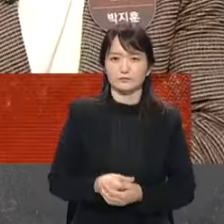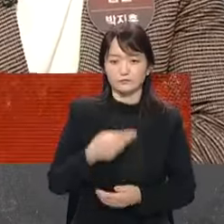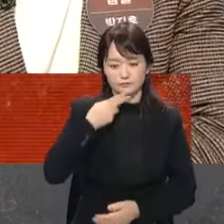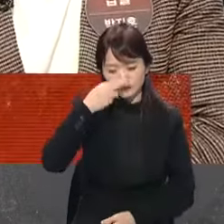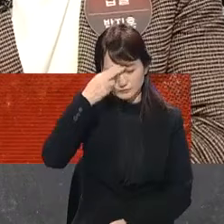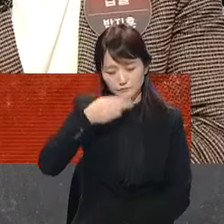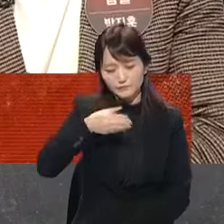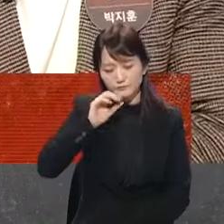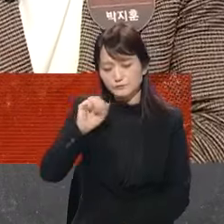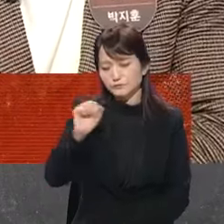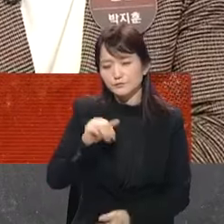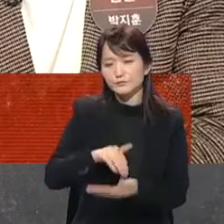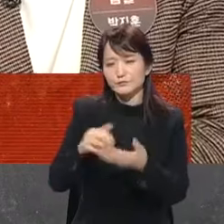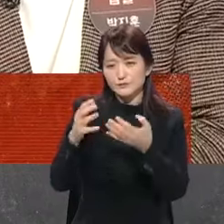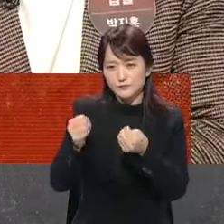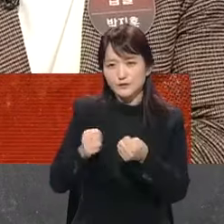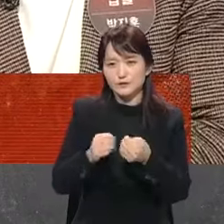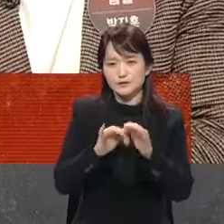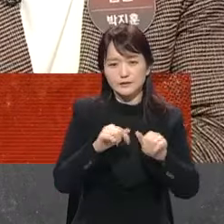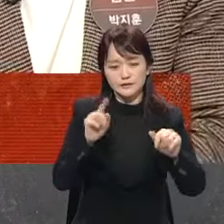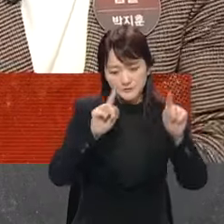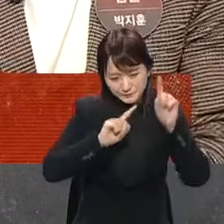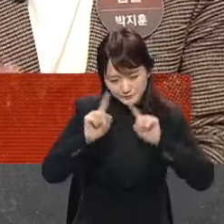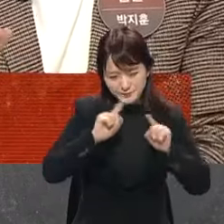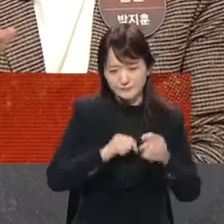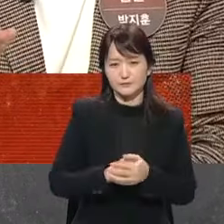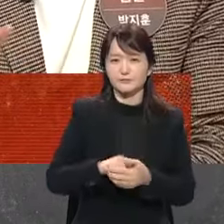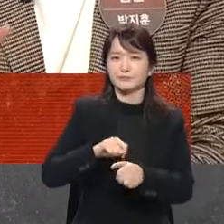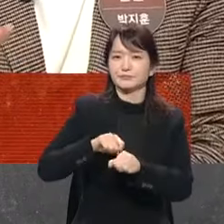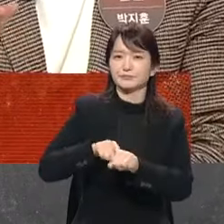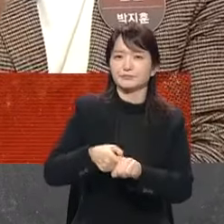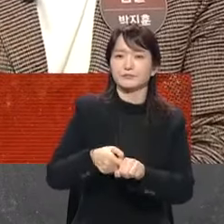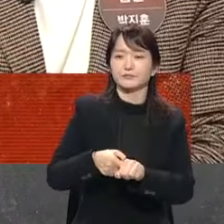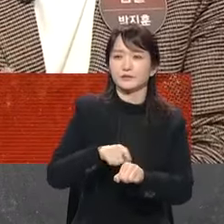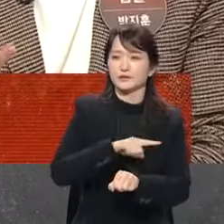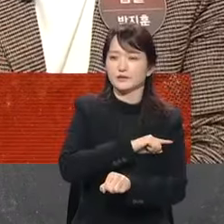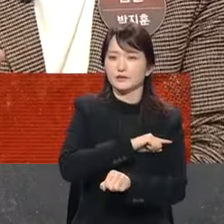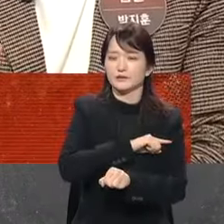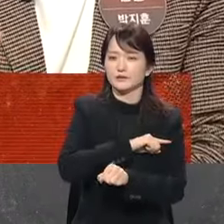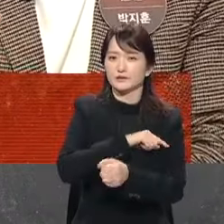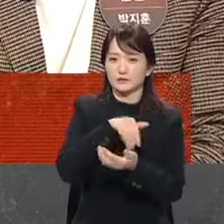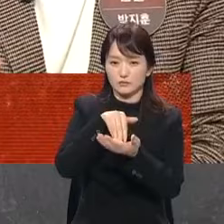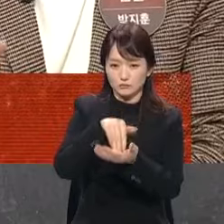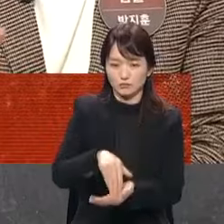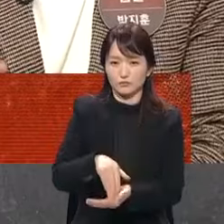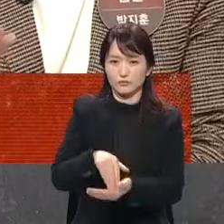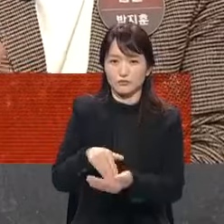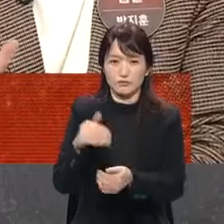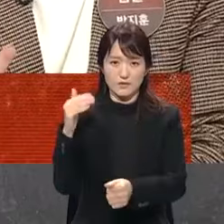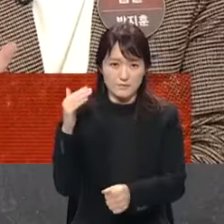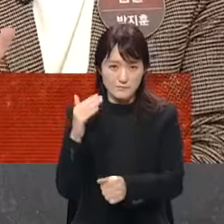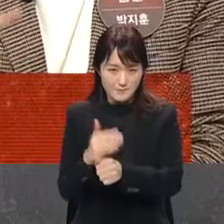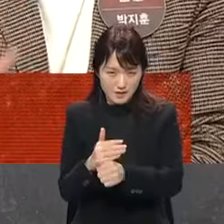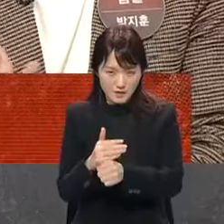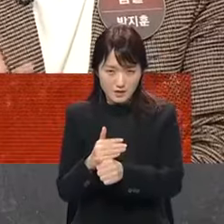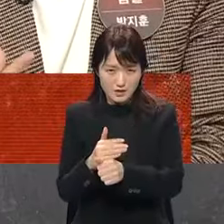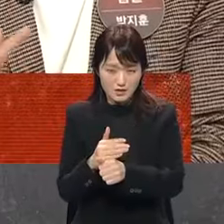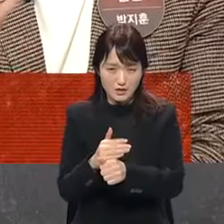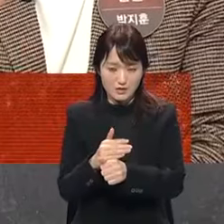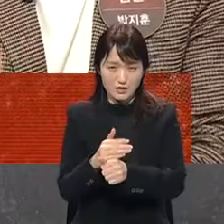이렇게 봐 가지고 징계를 받게 되는데요 징계가 이제 가장 센게 파면이 파면 파면 해임 강